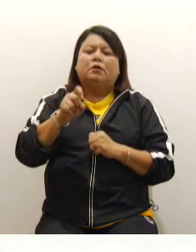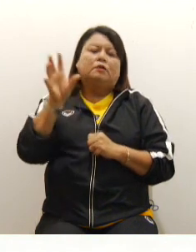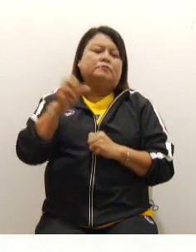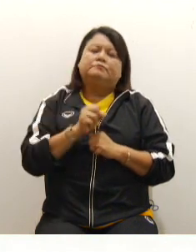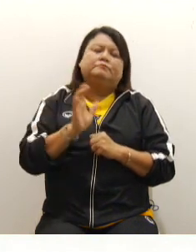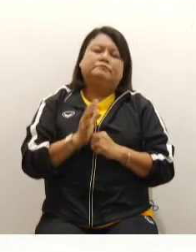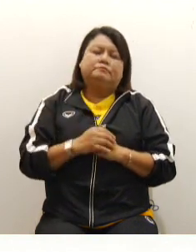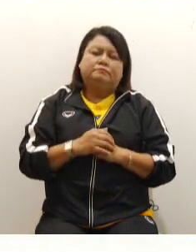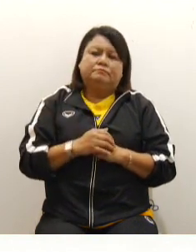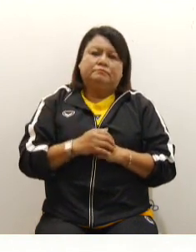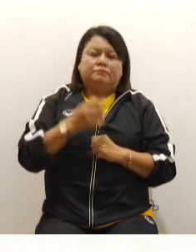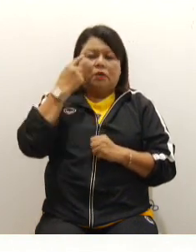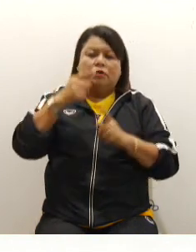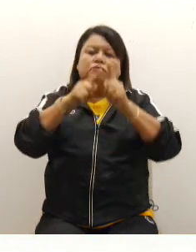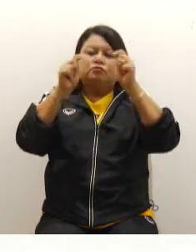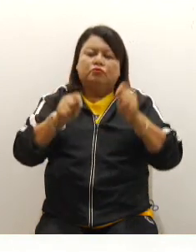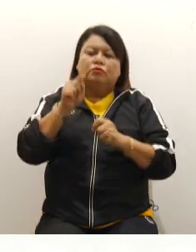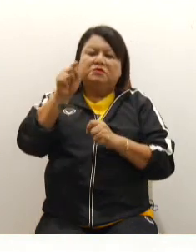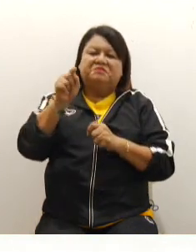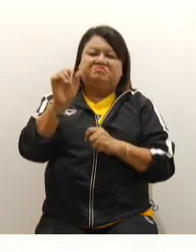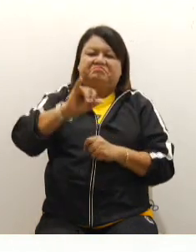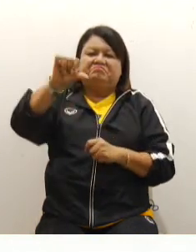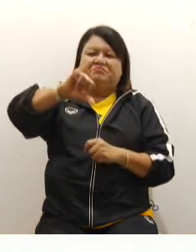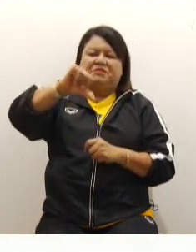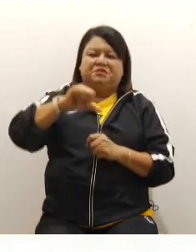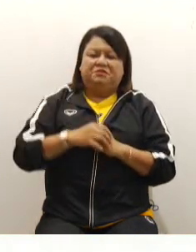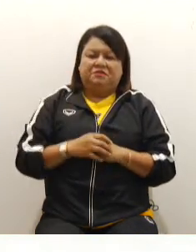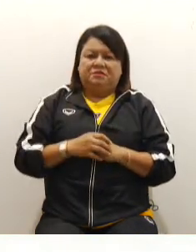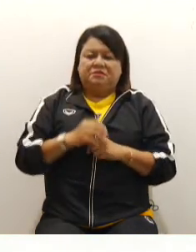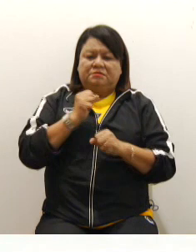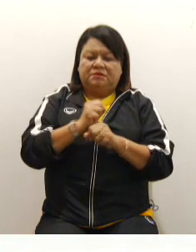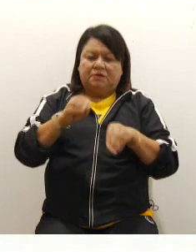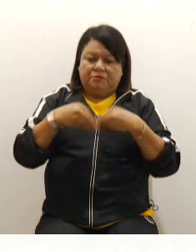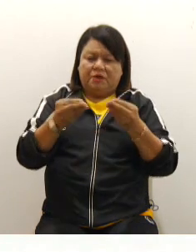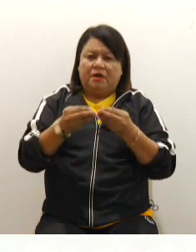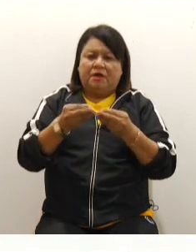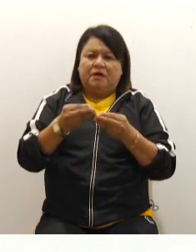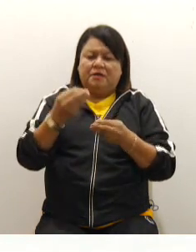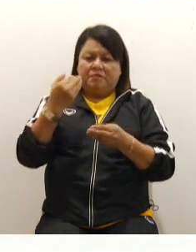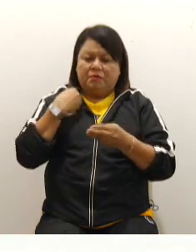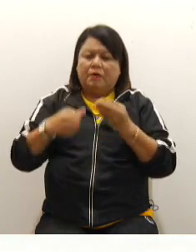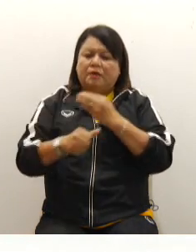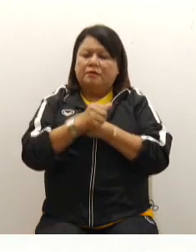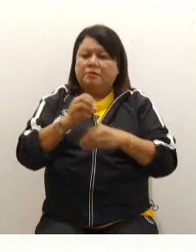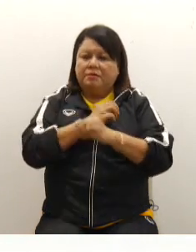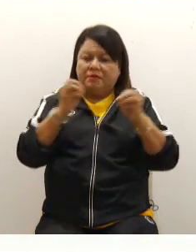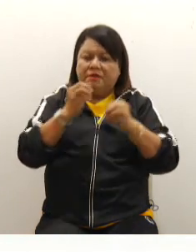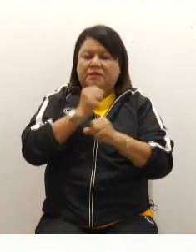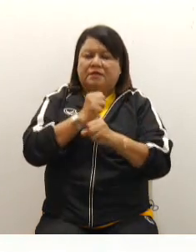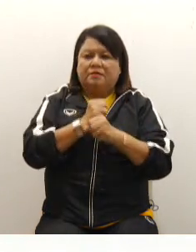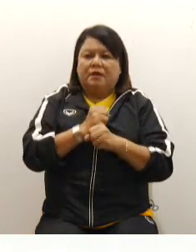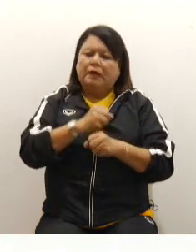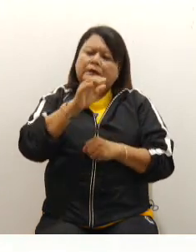ก็ได้เพราะว่าตู้ดูดควันตัวนั้นนะไม่มีประสิทธิภาพพอที่จะทำให้คุณเกิดความปลอดภัยในการทำงานแล้ว